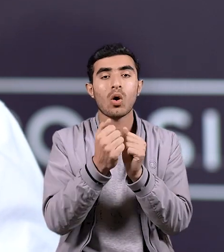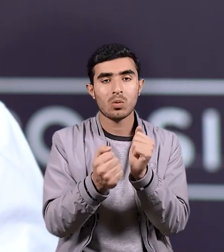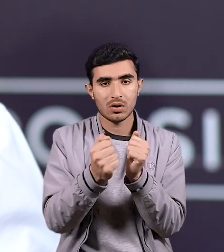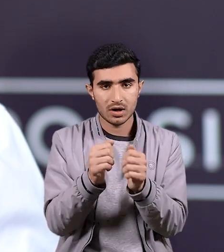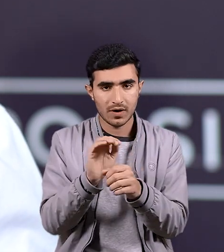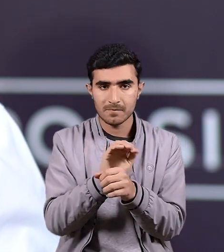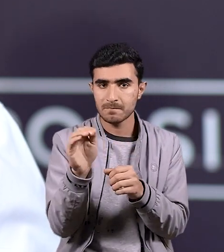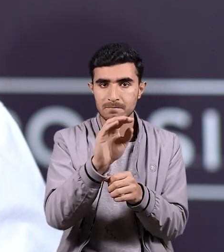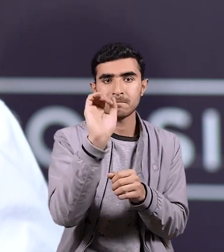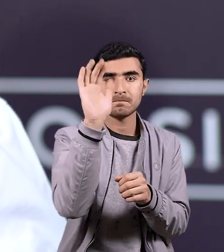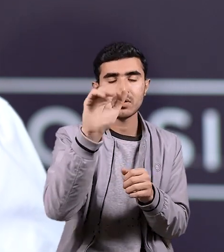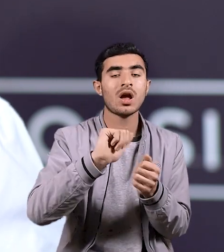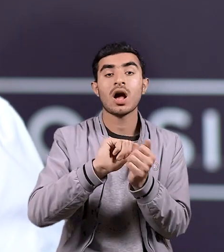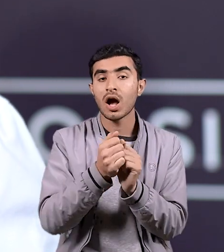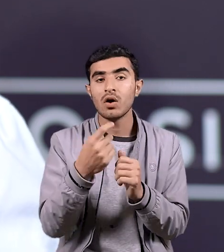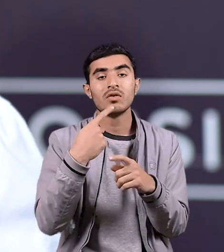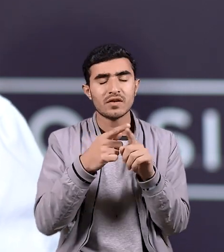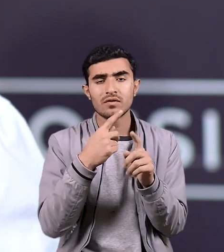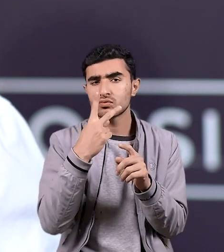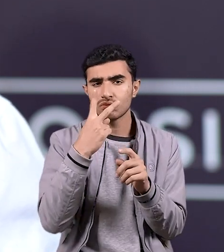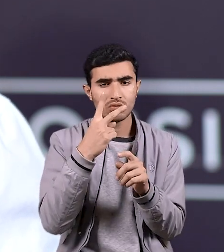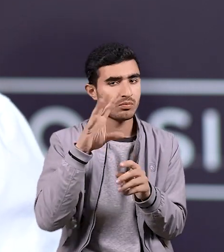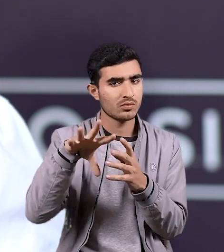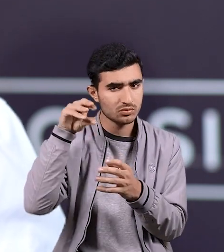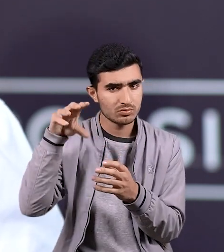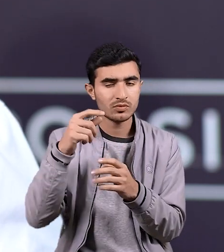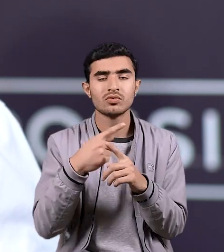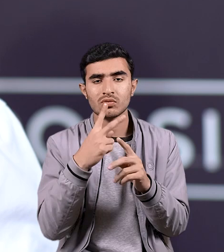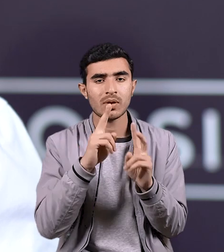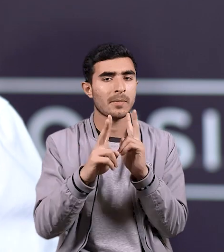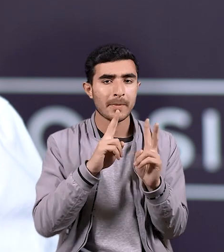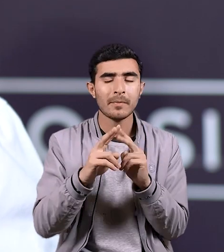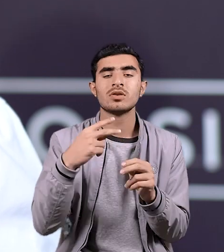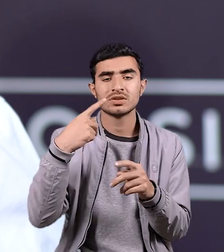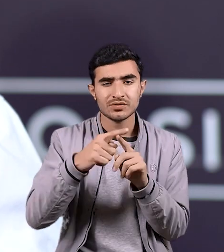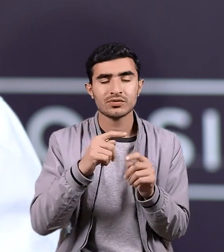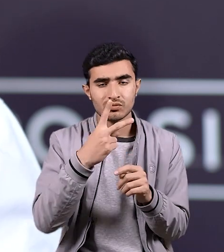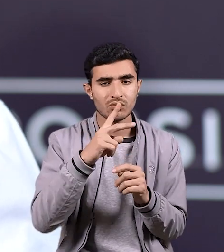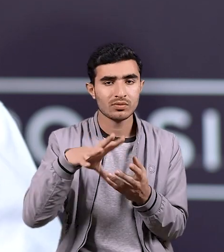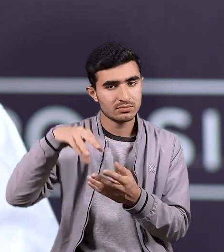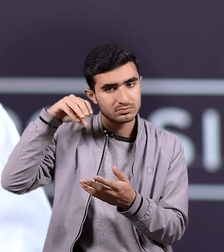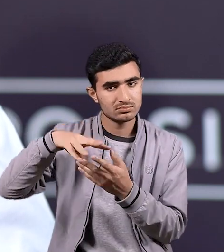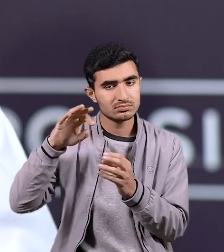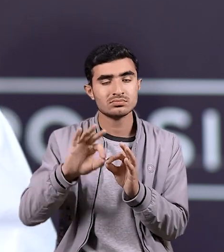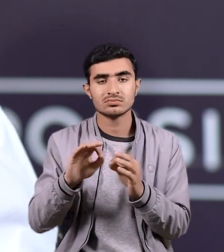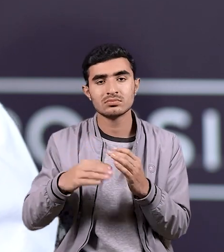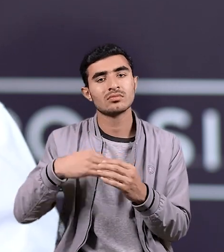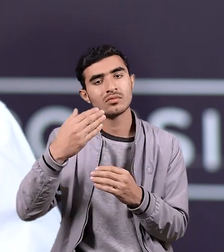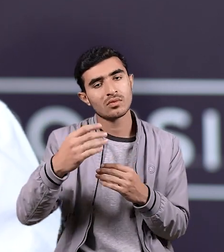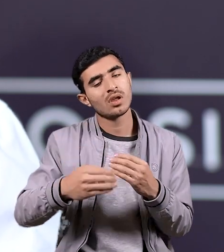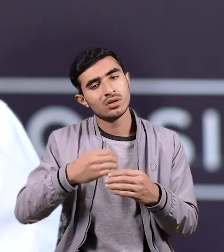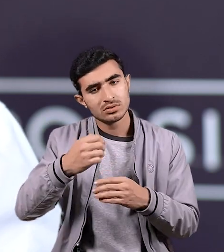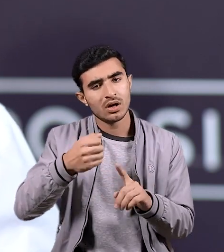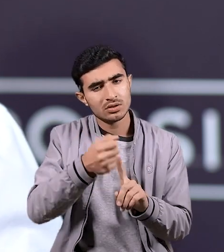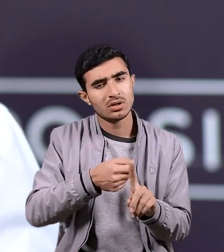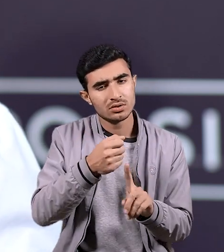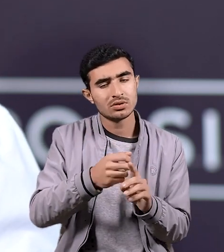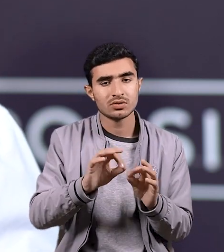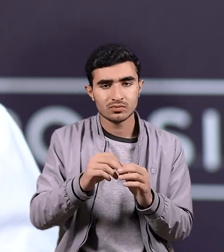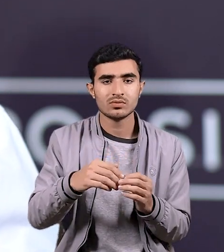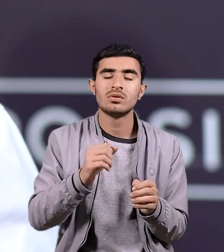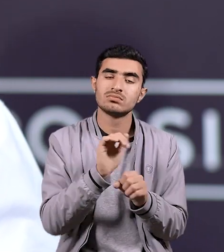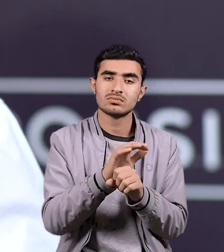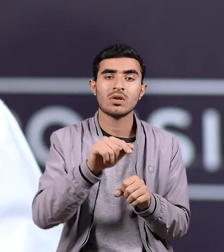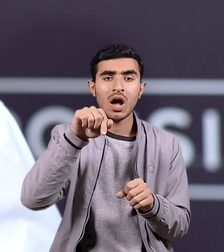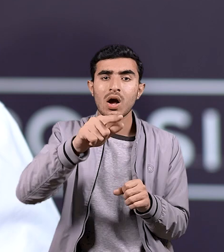प्रोडक्ट को डेवलप करें, प्रोडक्ट डेवलपमेंट देखें, शिपिंग देखें कैसे होगी, चीज़ें बाहर कैसे जाएंगी, लोगों तक कैसे पहुंचेंगी, कैसे रिटर्न्स को, कैंसिलेशंस